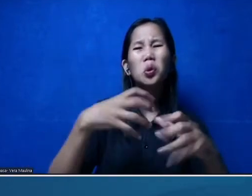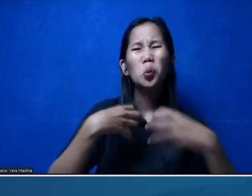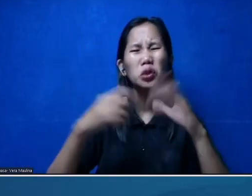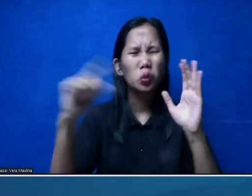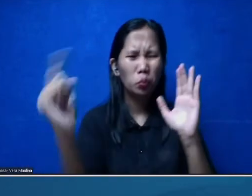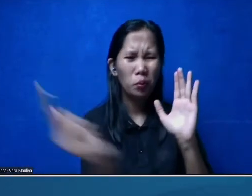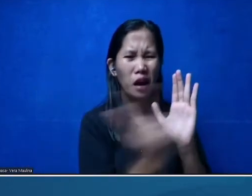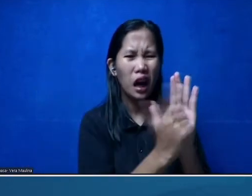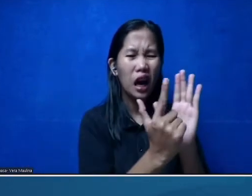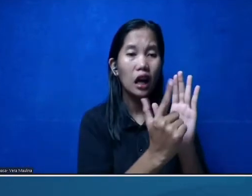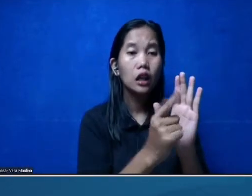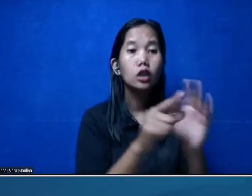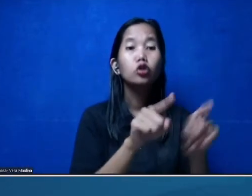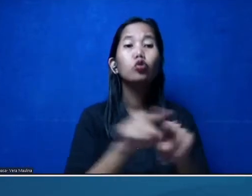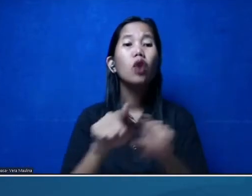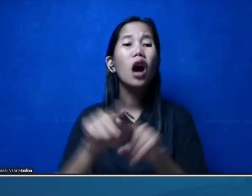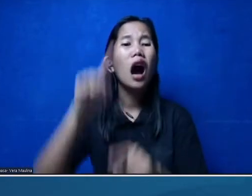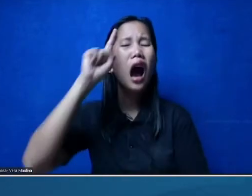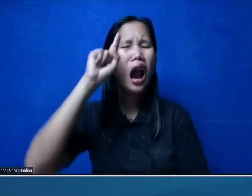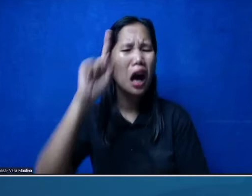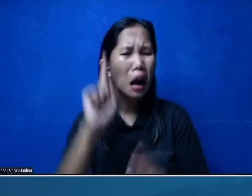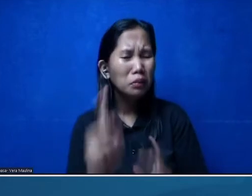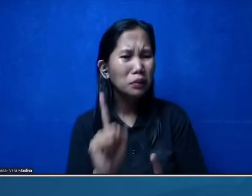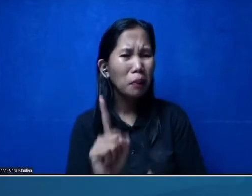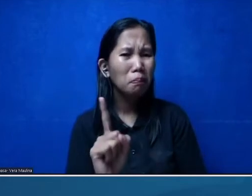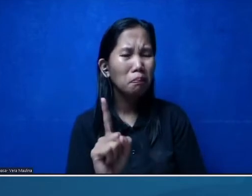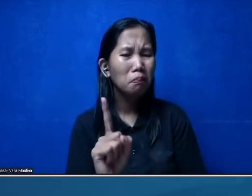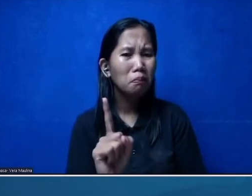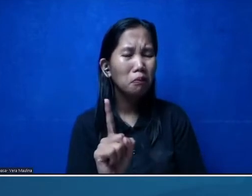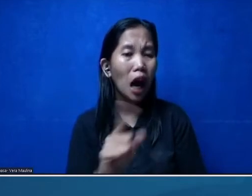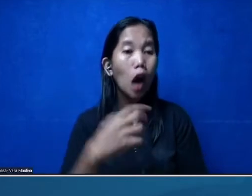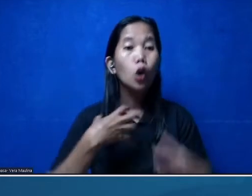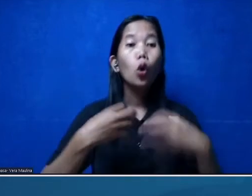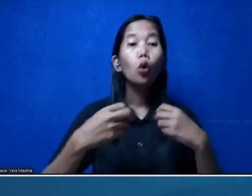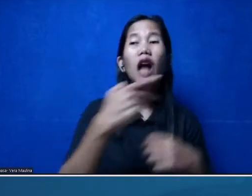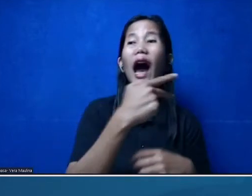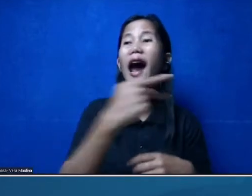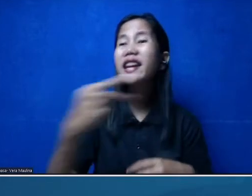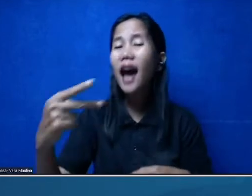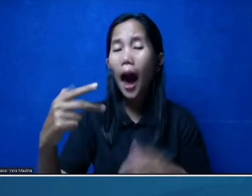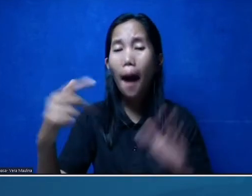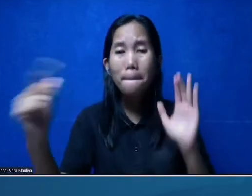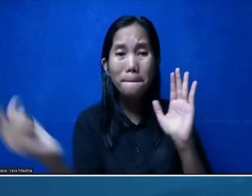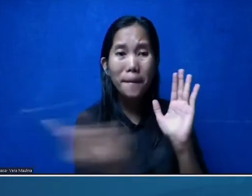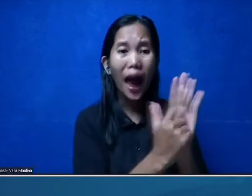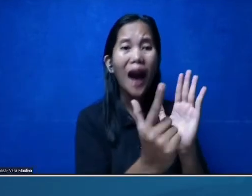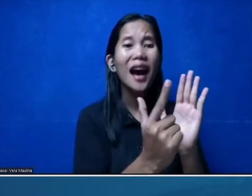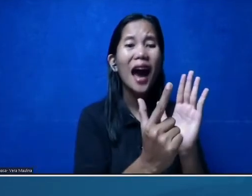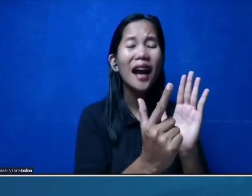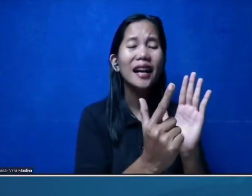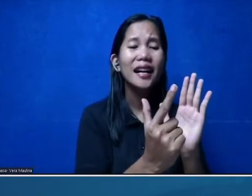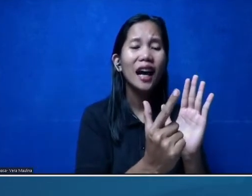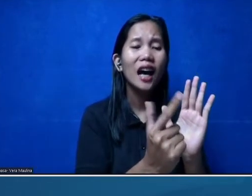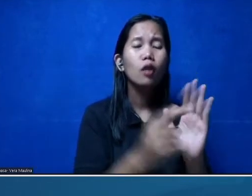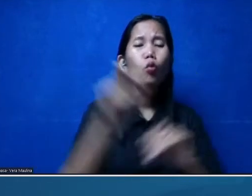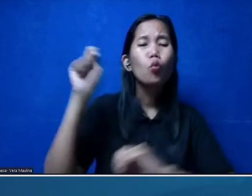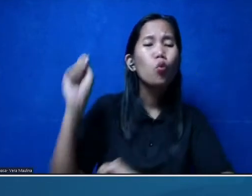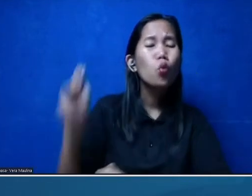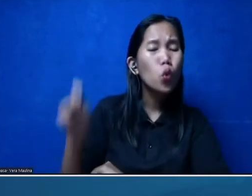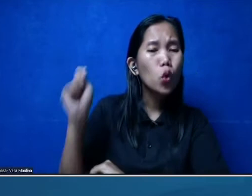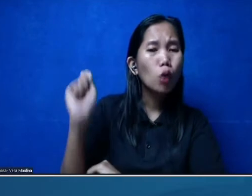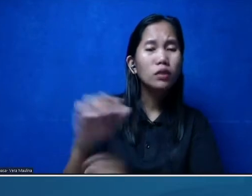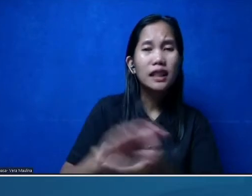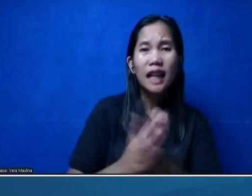jadi Adam dan Hawa dia terdiam melanggar perintah Allah dan dia akhir dia dinyatakan